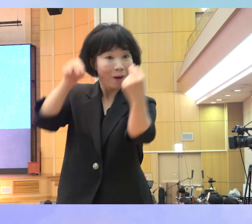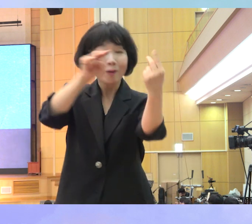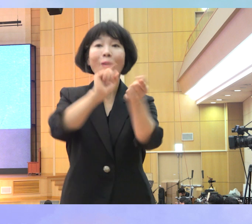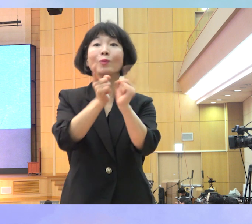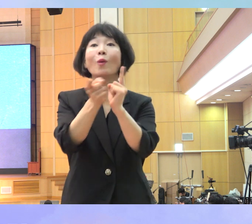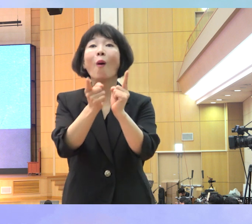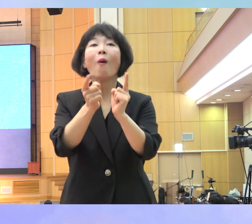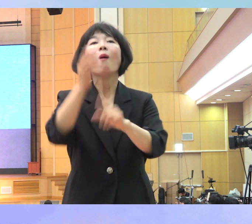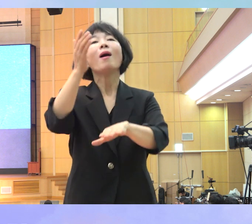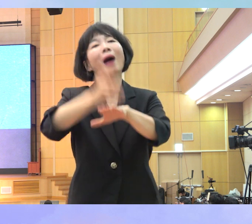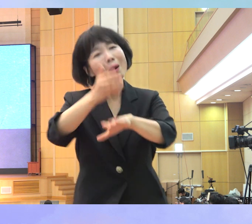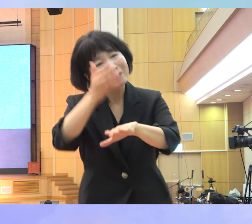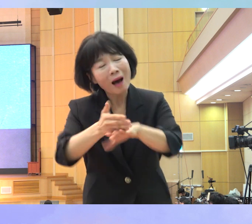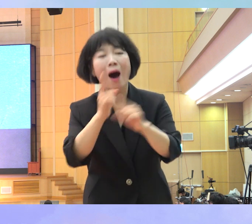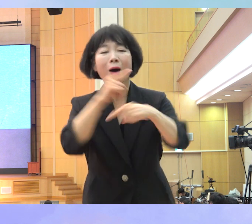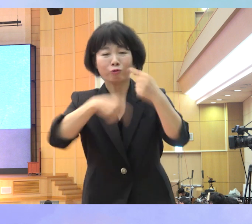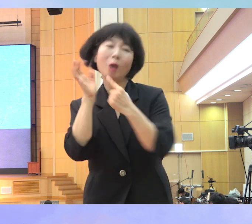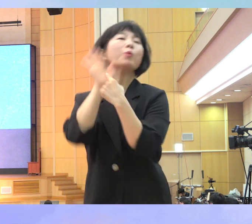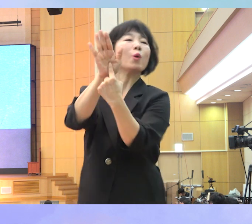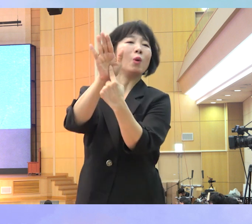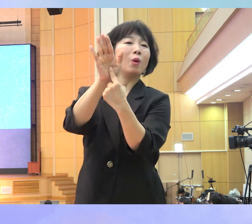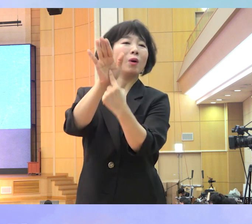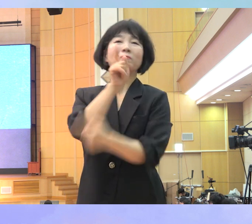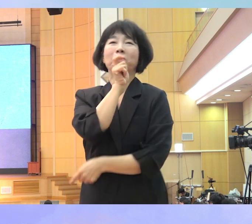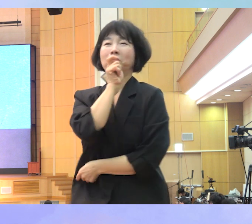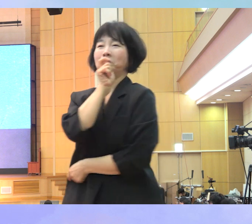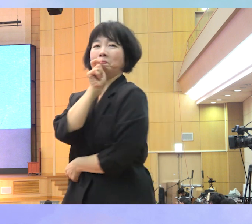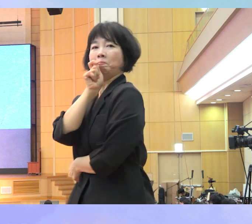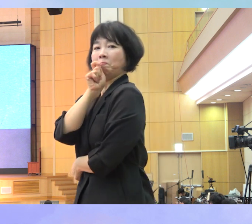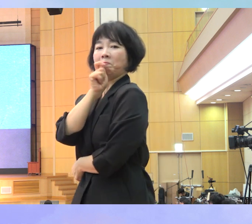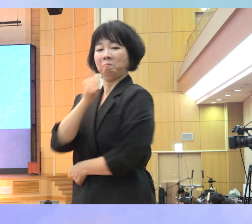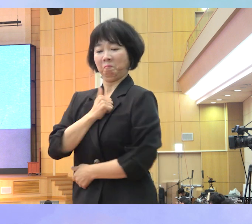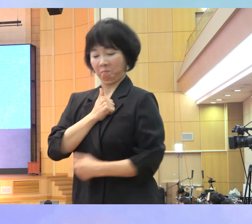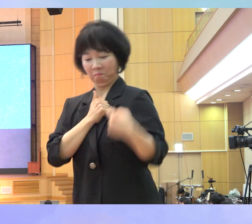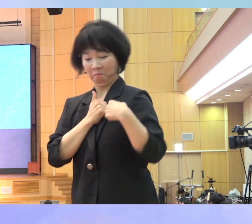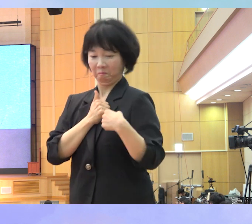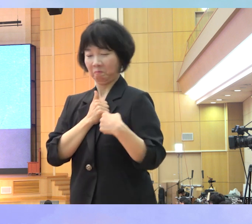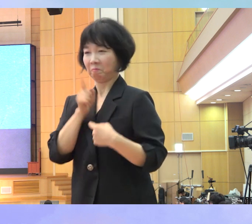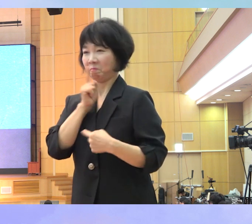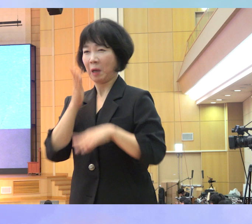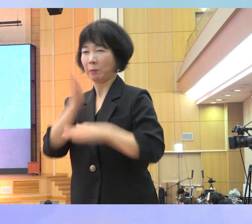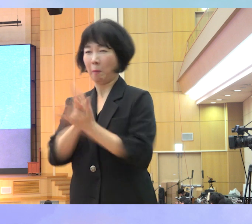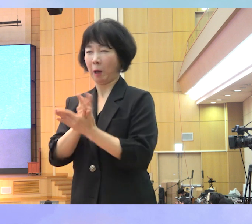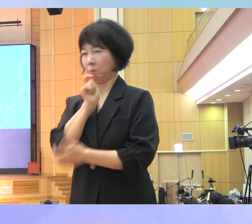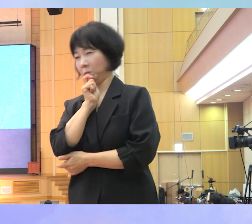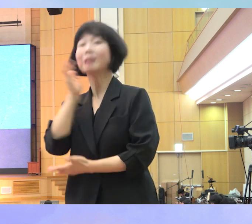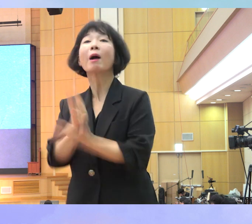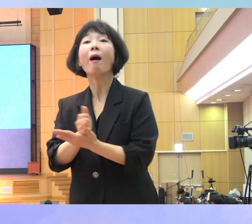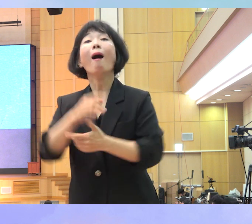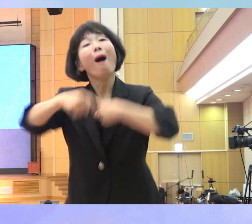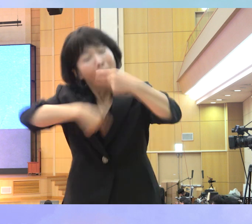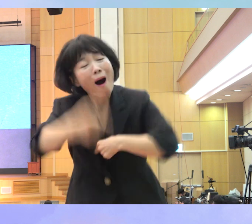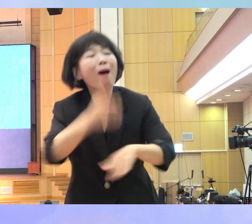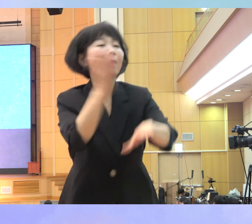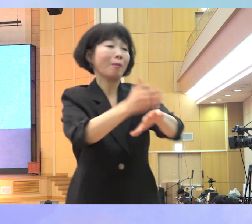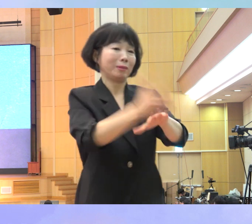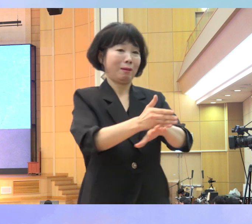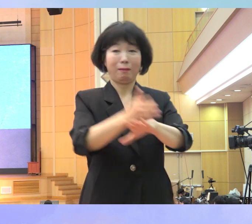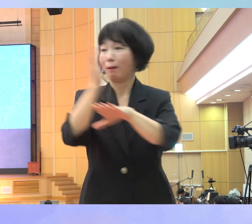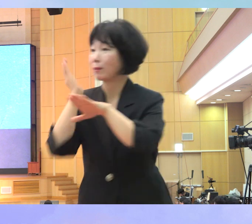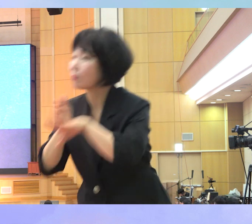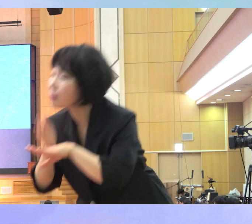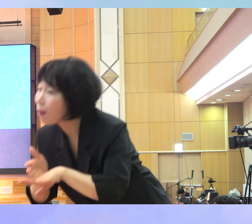받았으면 감사하다고 표현하는 여러분 되시기를 바랍니다. 할렐루야. 제발 그냥 멀뚱멀뚱 당연하다